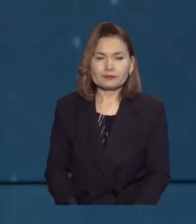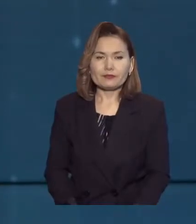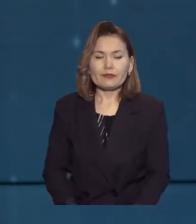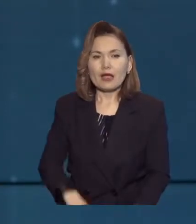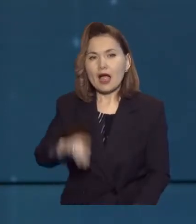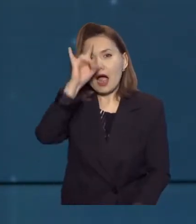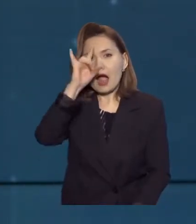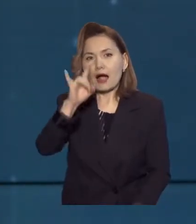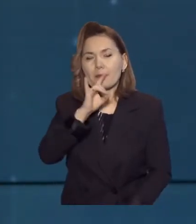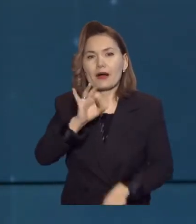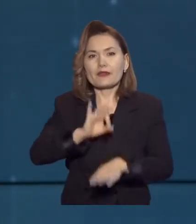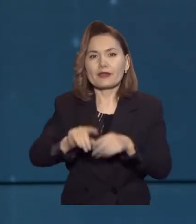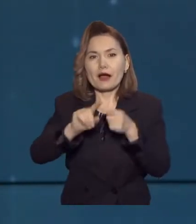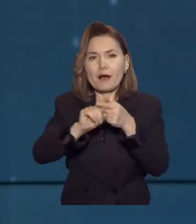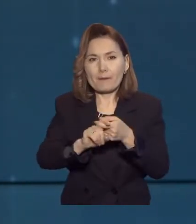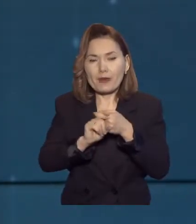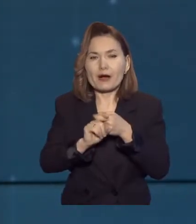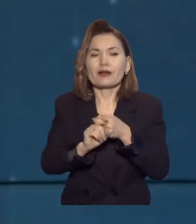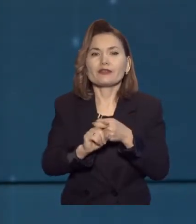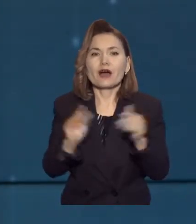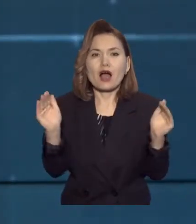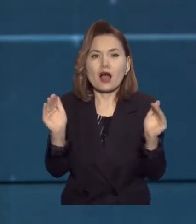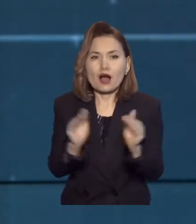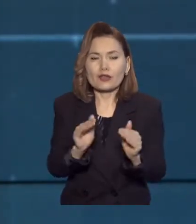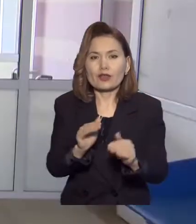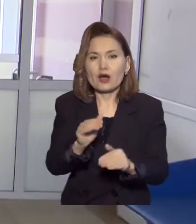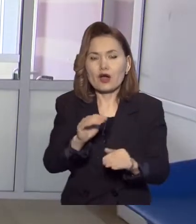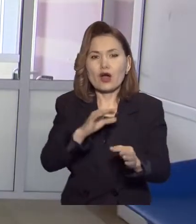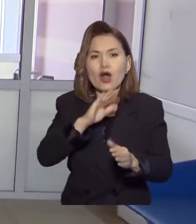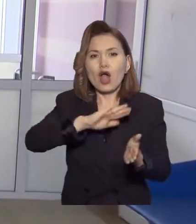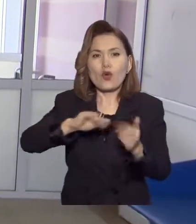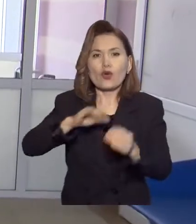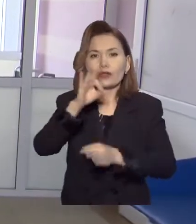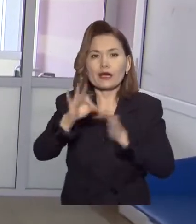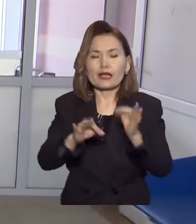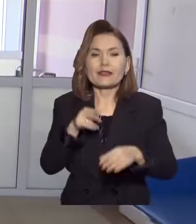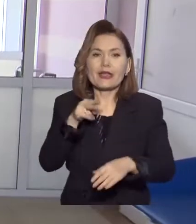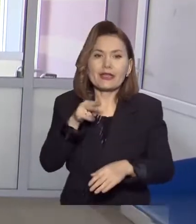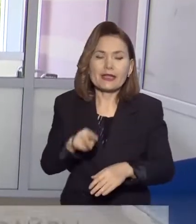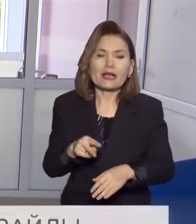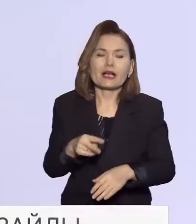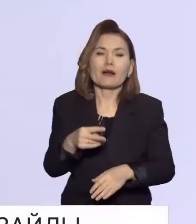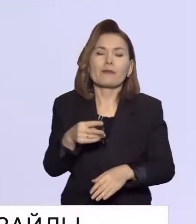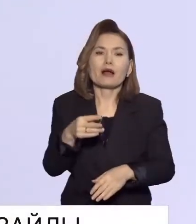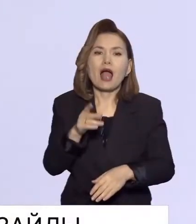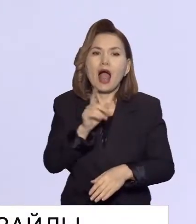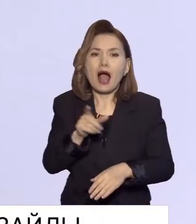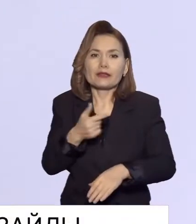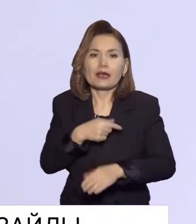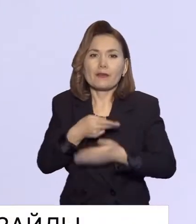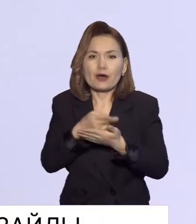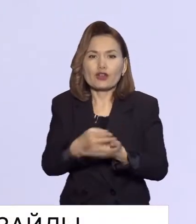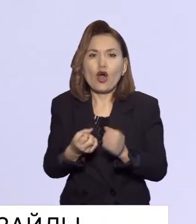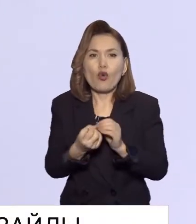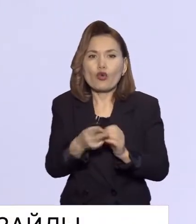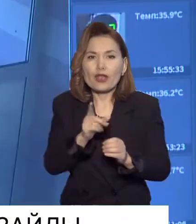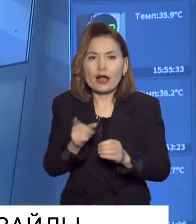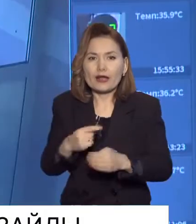Елде коронавирус жұқтырғандар саны азайып келеді. Өткен тәулікте 2004 жағдай тіркелген, 12 адам қайтыс